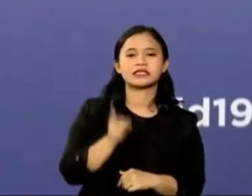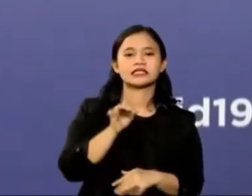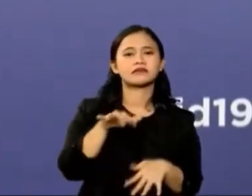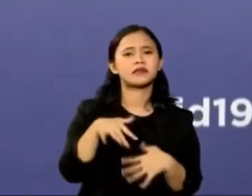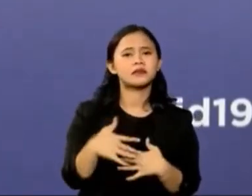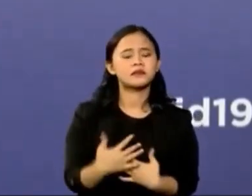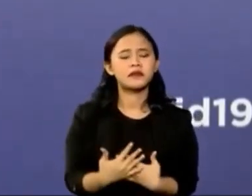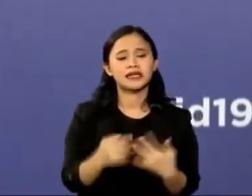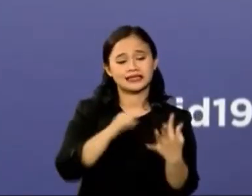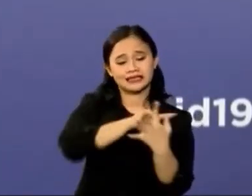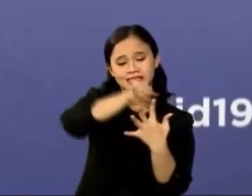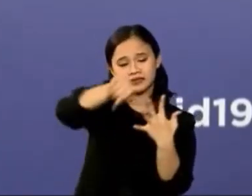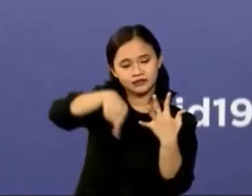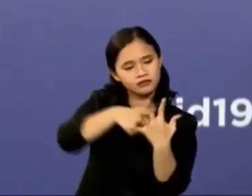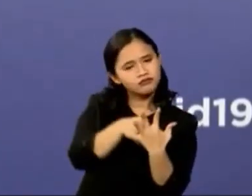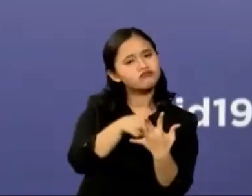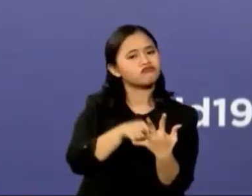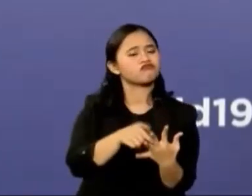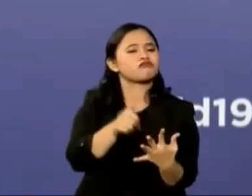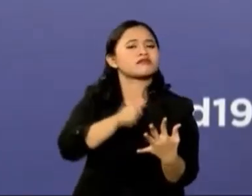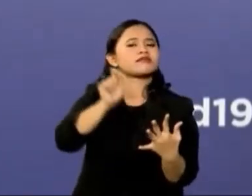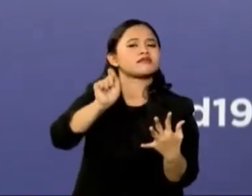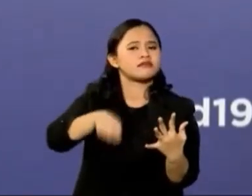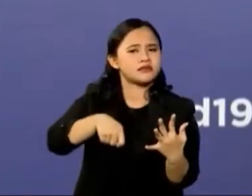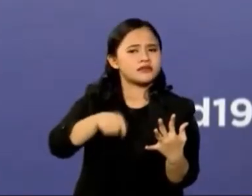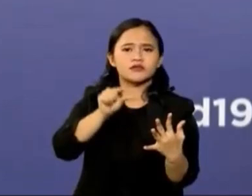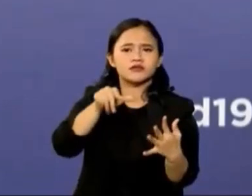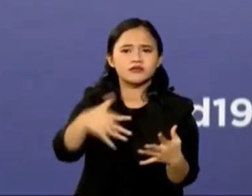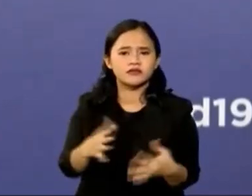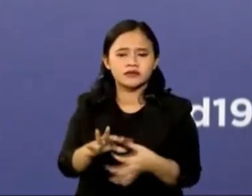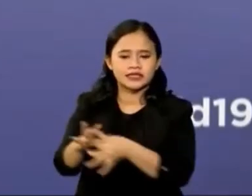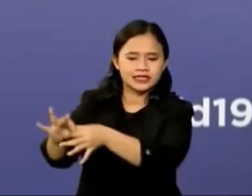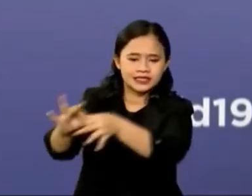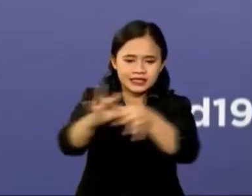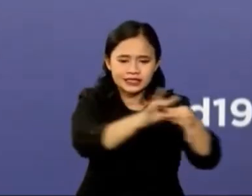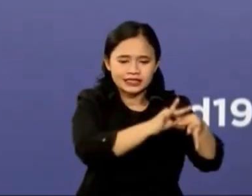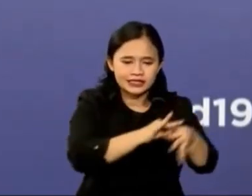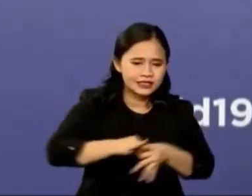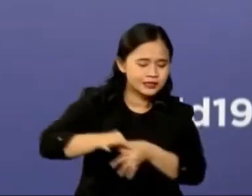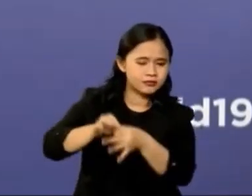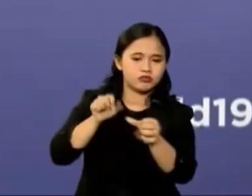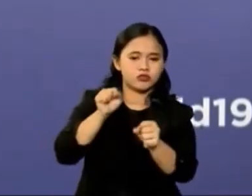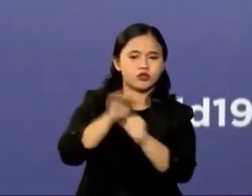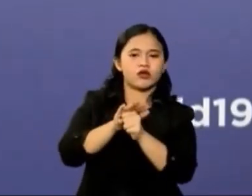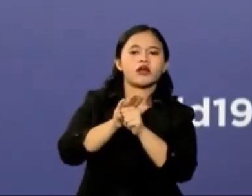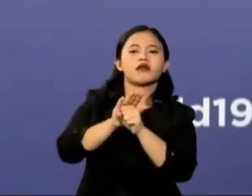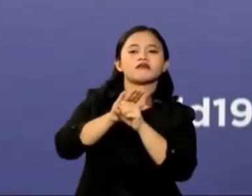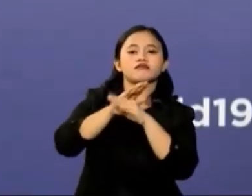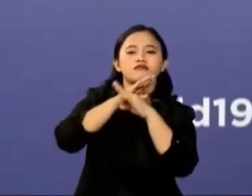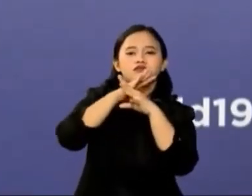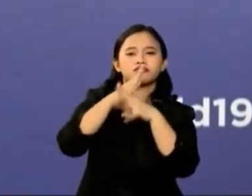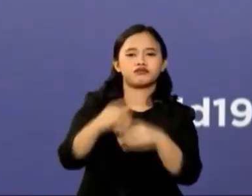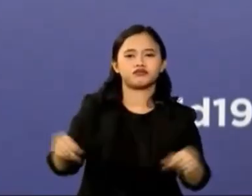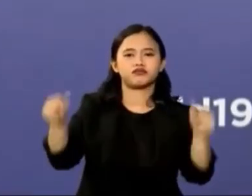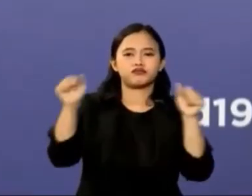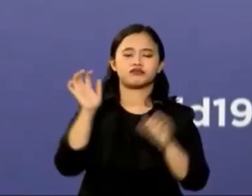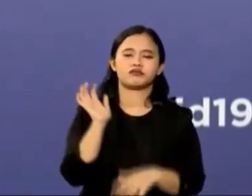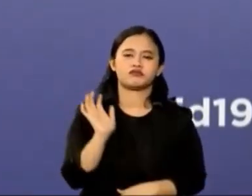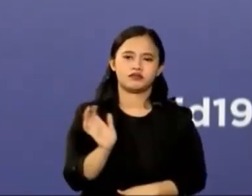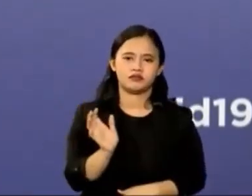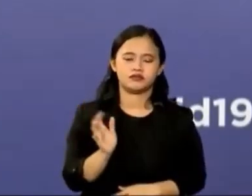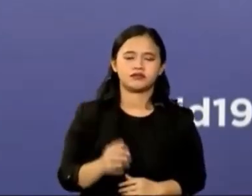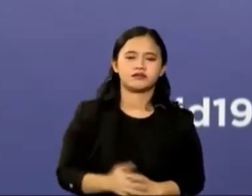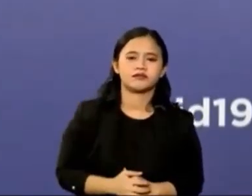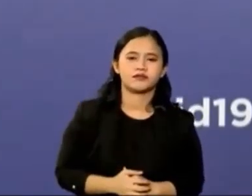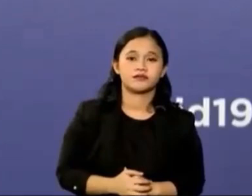bahwa cara inilah yang bisa kita gunakan untuk bersama-sama mengendalikan COVID-19 ini. Kami yakin